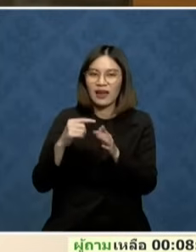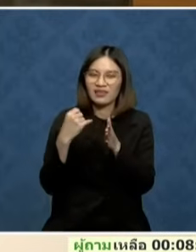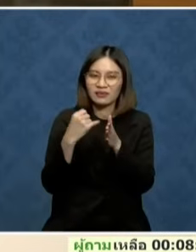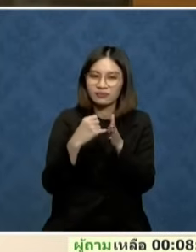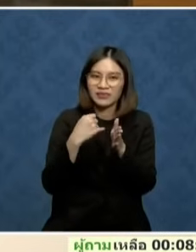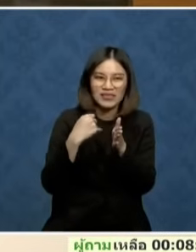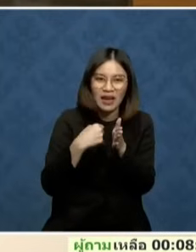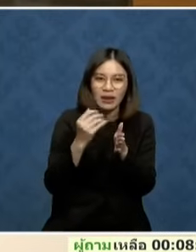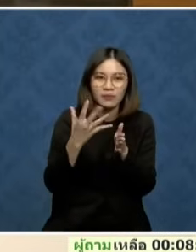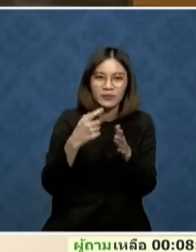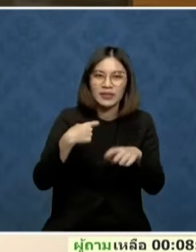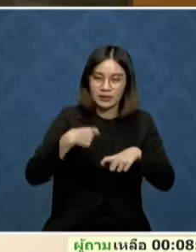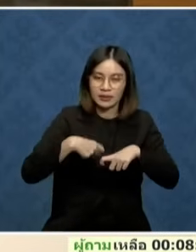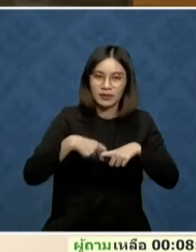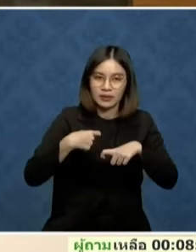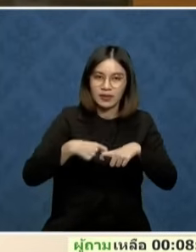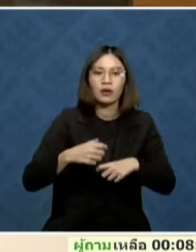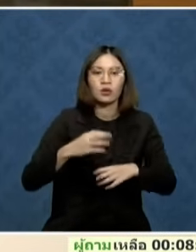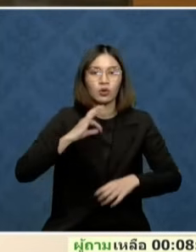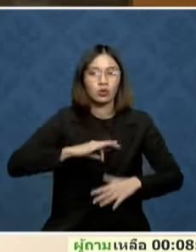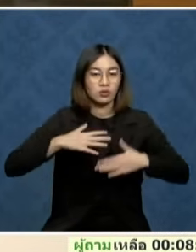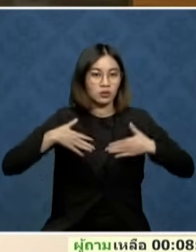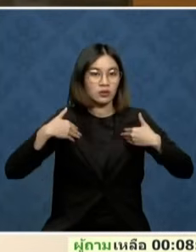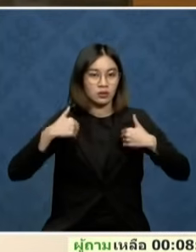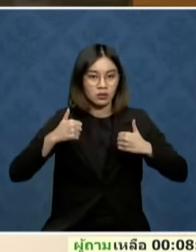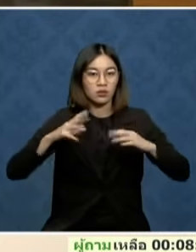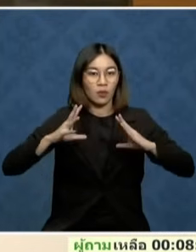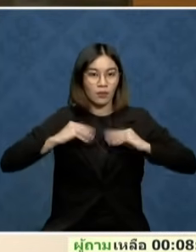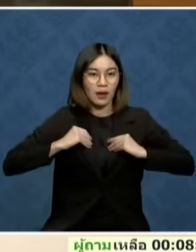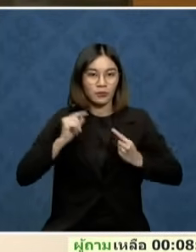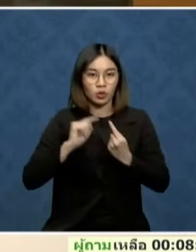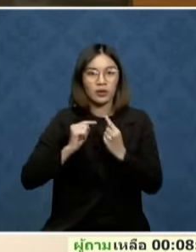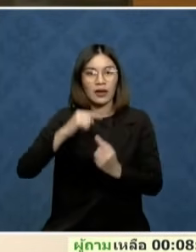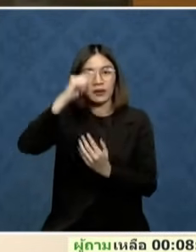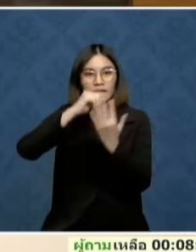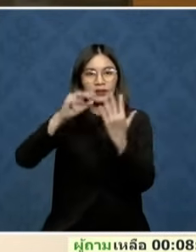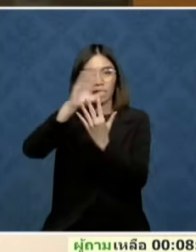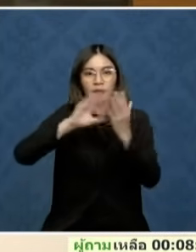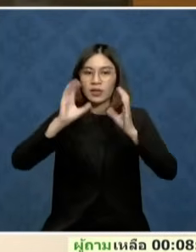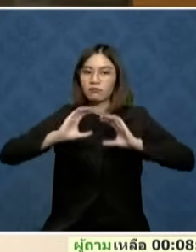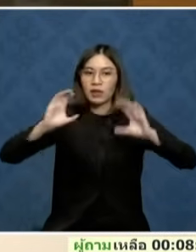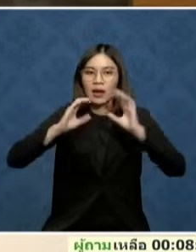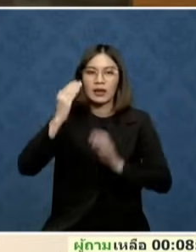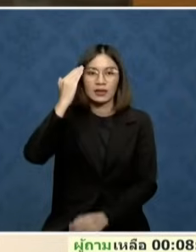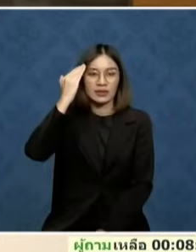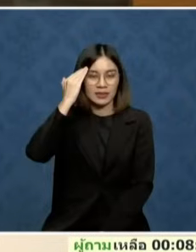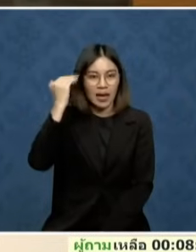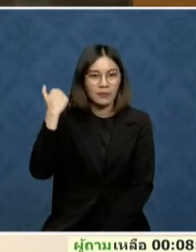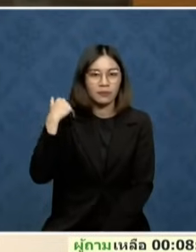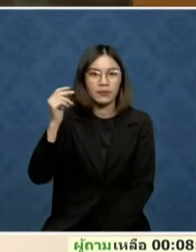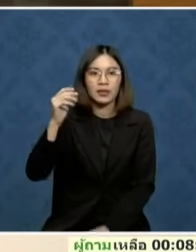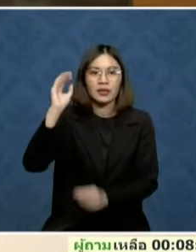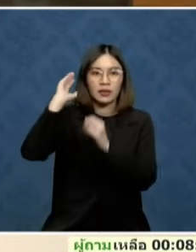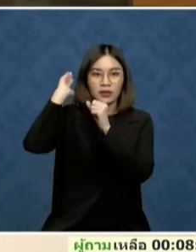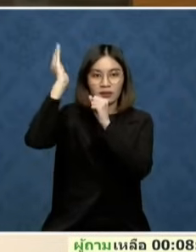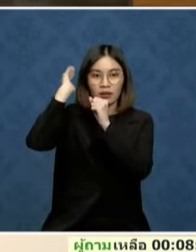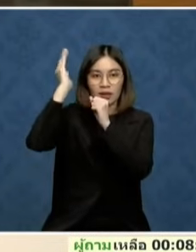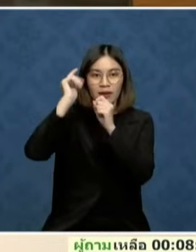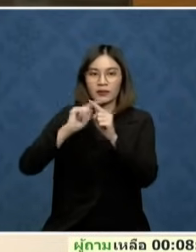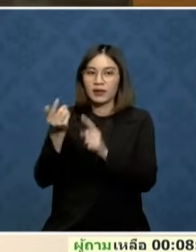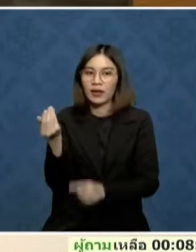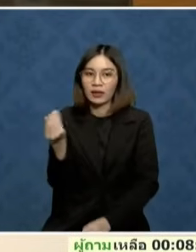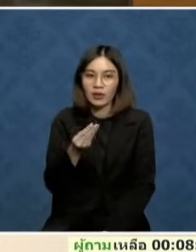ายและแสดงความยินดีที่ทางการไทยรับทราบและมีคำแถลงชี้แจงอย่างรวด